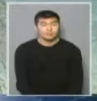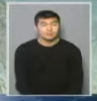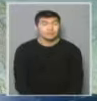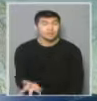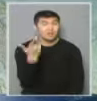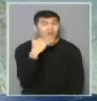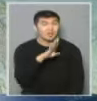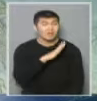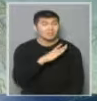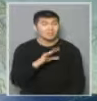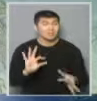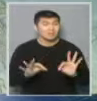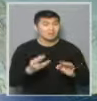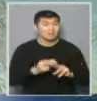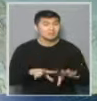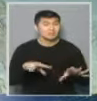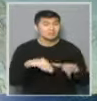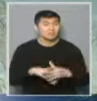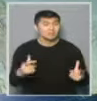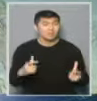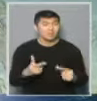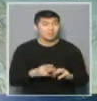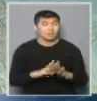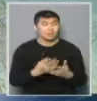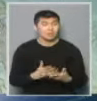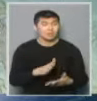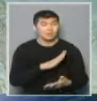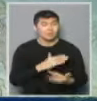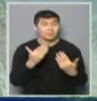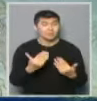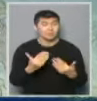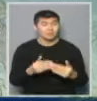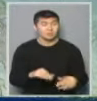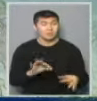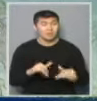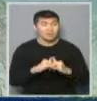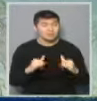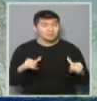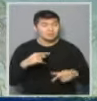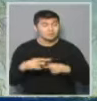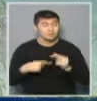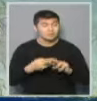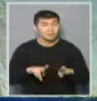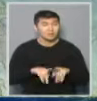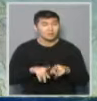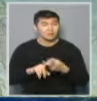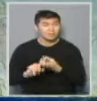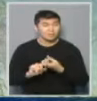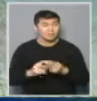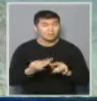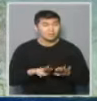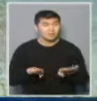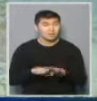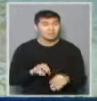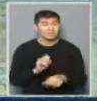Когда речь идет о нормализации постпандемической ситуации, приоритет отдается устойчивому развитию. В этой связи мы высоко